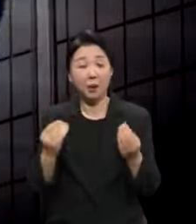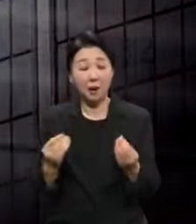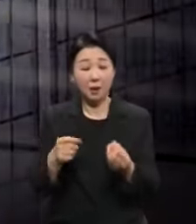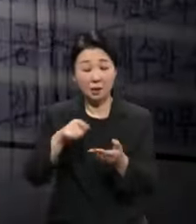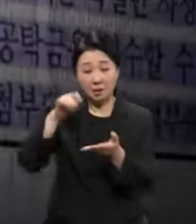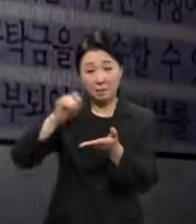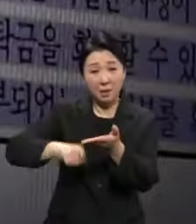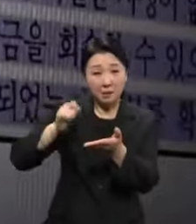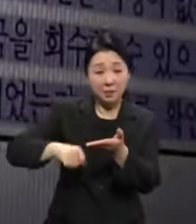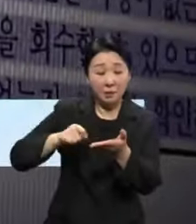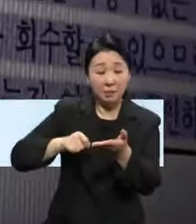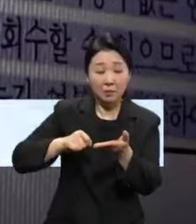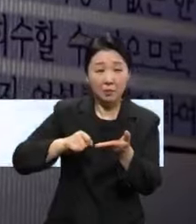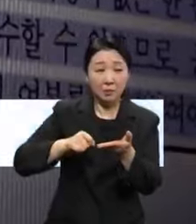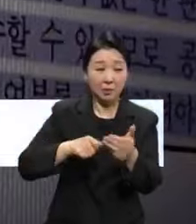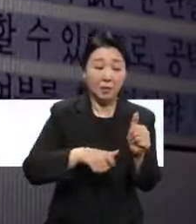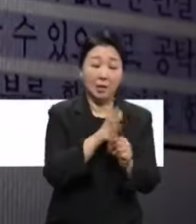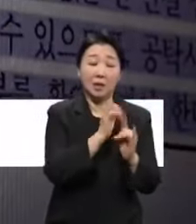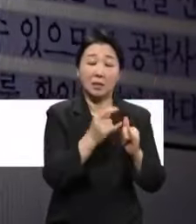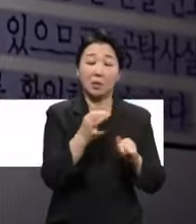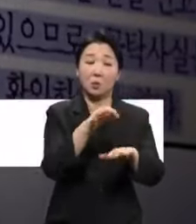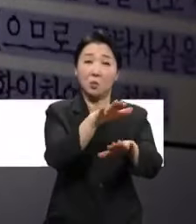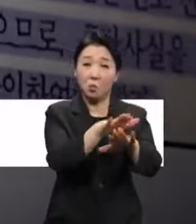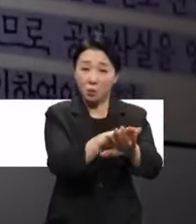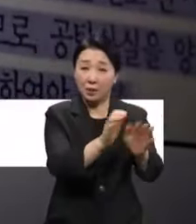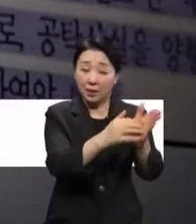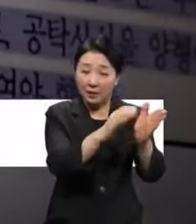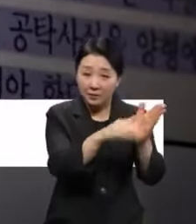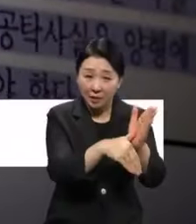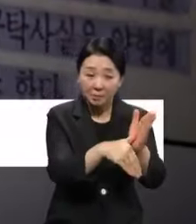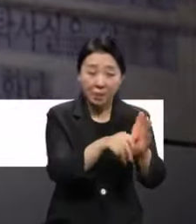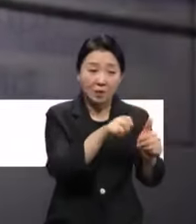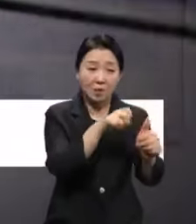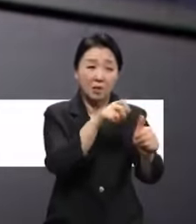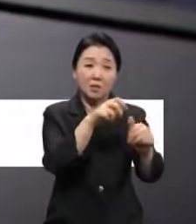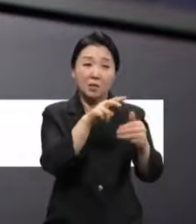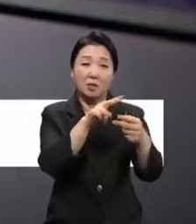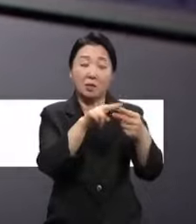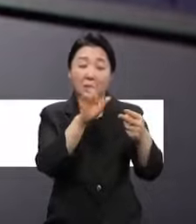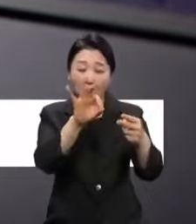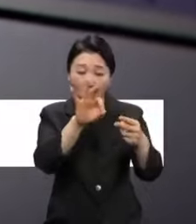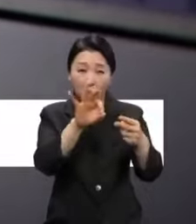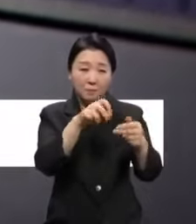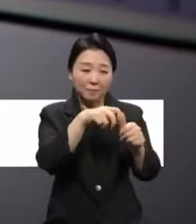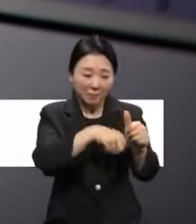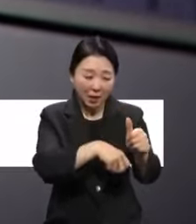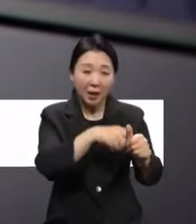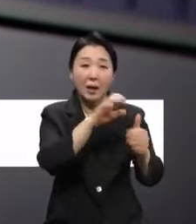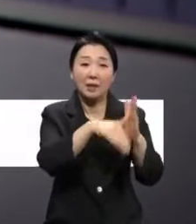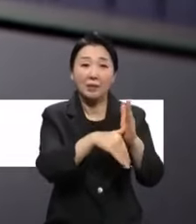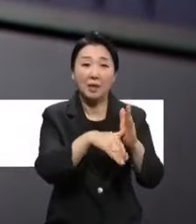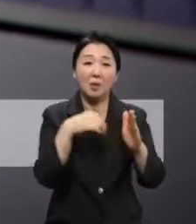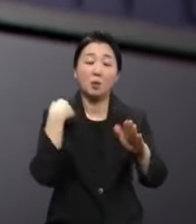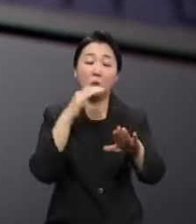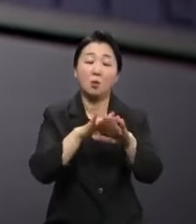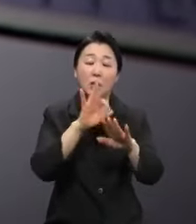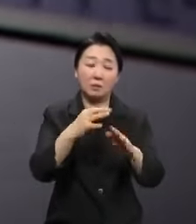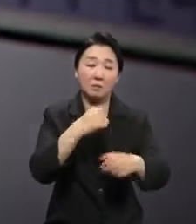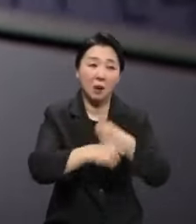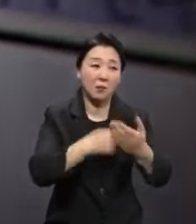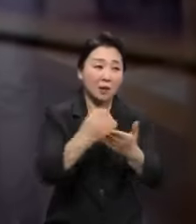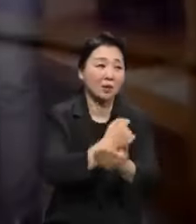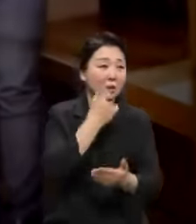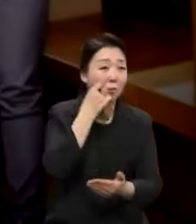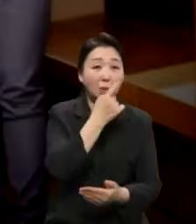판사는 가해자가 공탁을 했다는 이유로 형을 줄여줄 때 반드시 공탁금을 마음대로 가져갈 수 없는 점에 동의했는지 확인을 해야